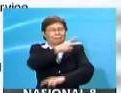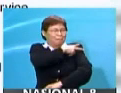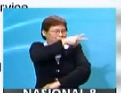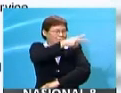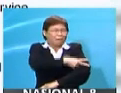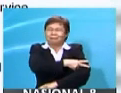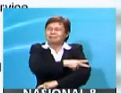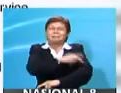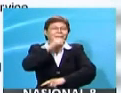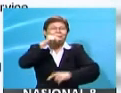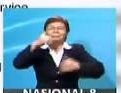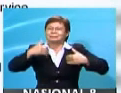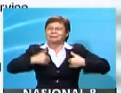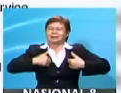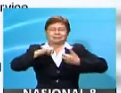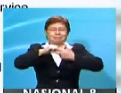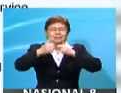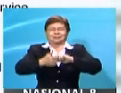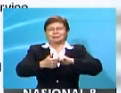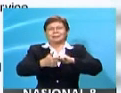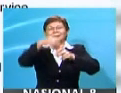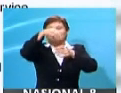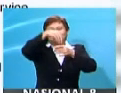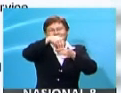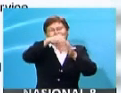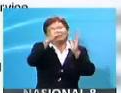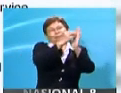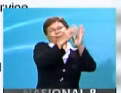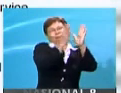yang terkandung dalam perkara 135